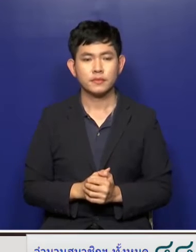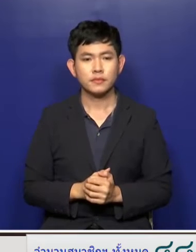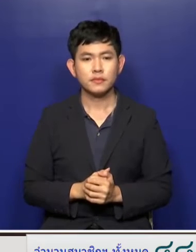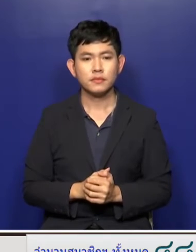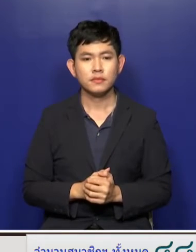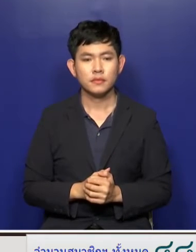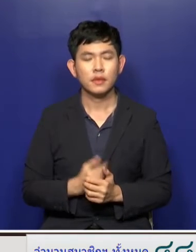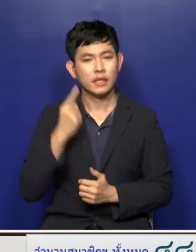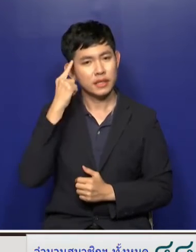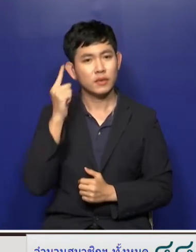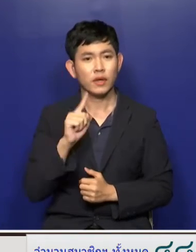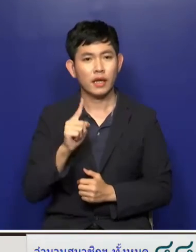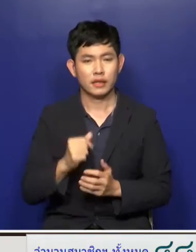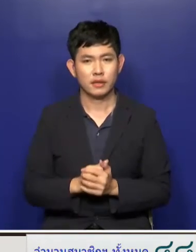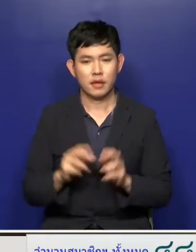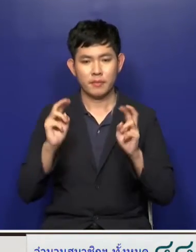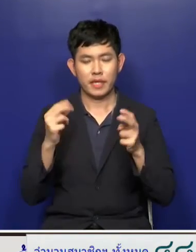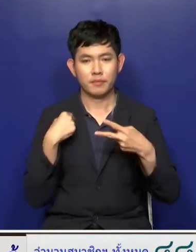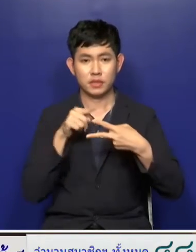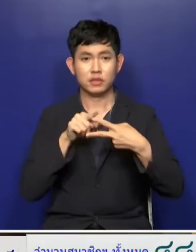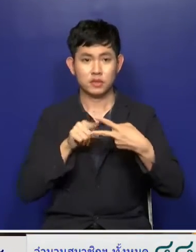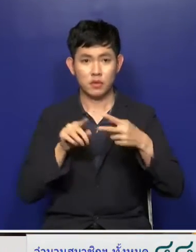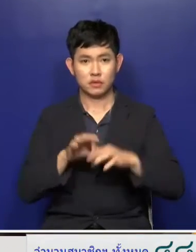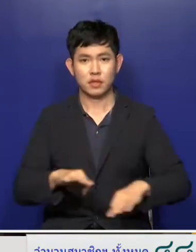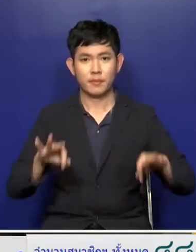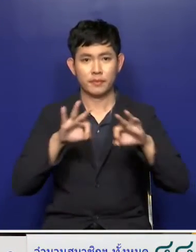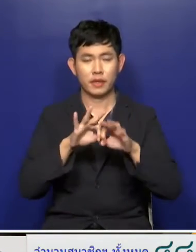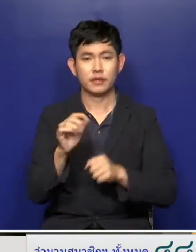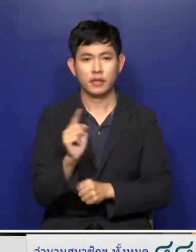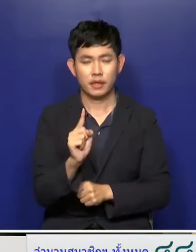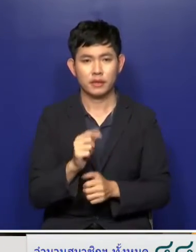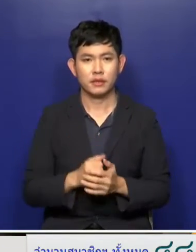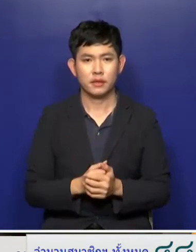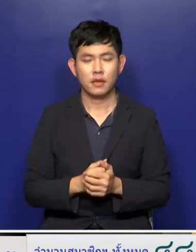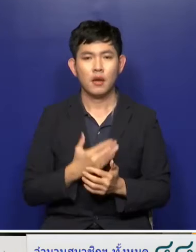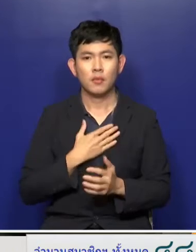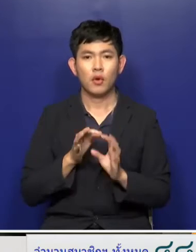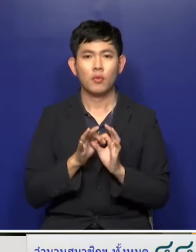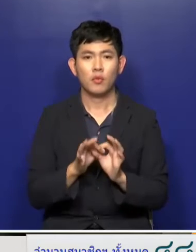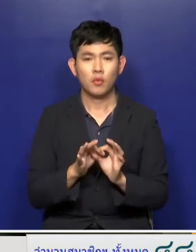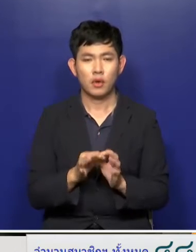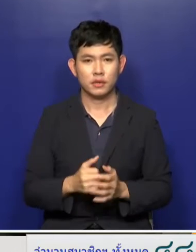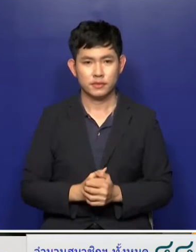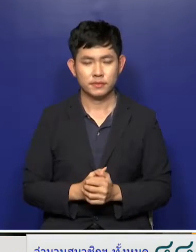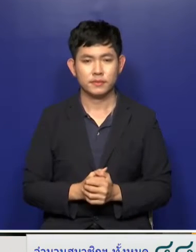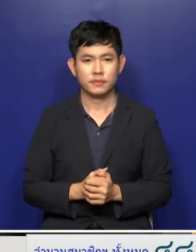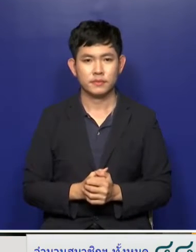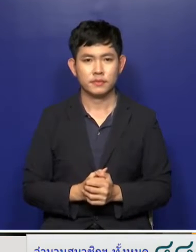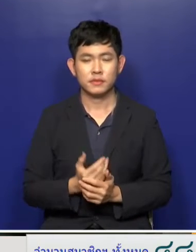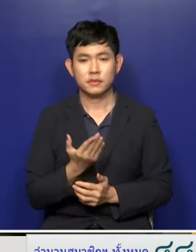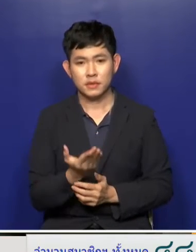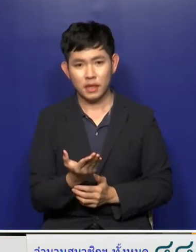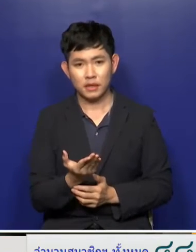ผมคดวาผมมีอีก 2 เรื่องที่สำคัญผมเป็ห่วงมาตรการที่ท่านจะ